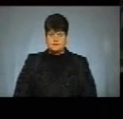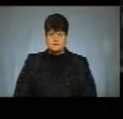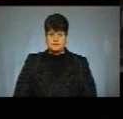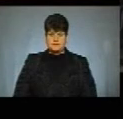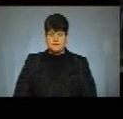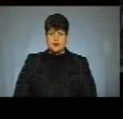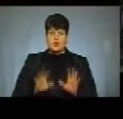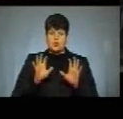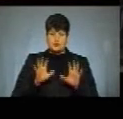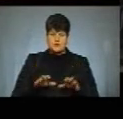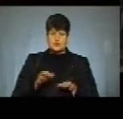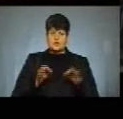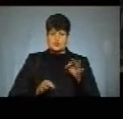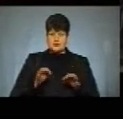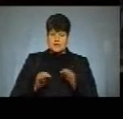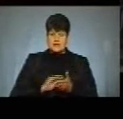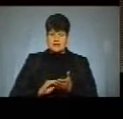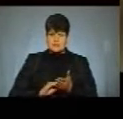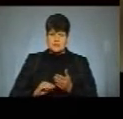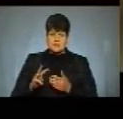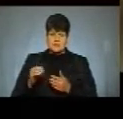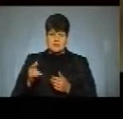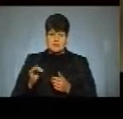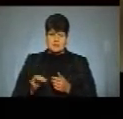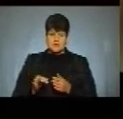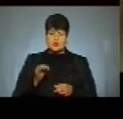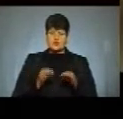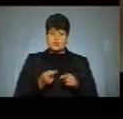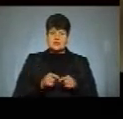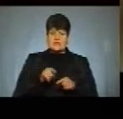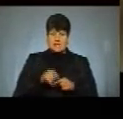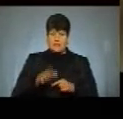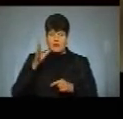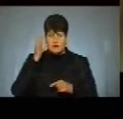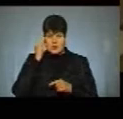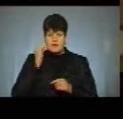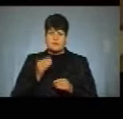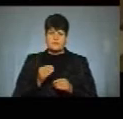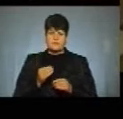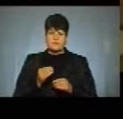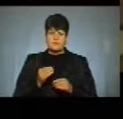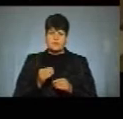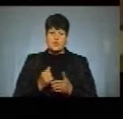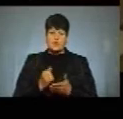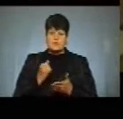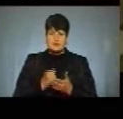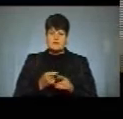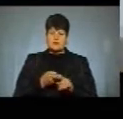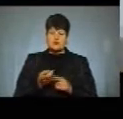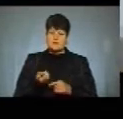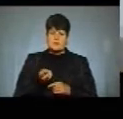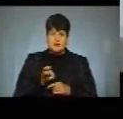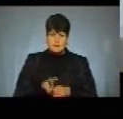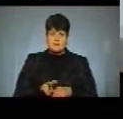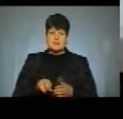Головуючий суддя Мартиць, секретар судового засідання НОАС. Суд з таких врахувань обставин справи ухвалив у зв'язку з наявкою